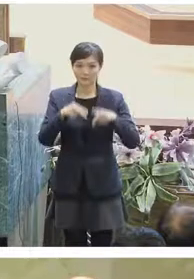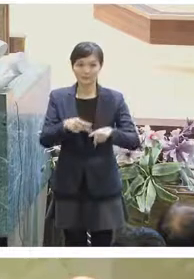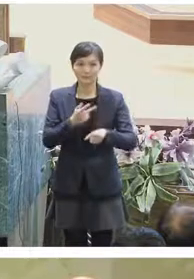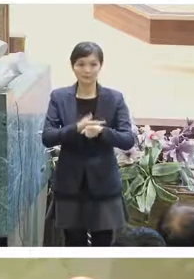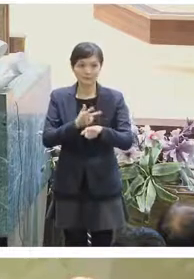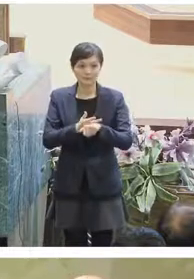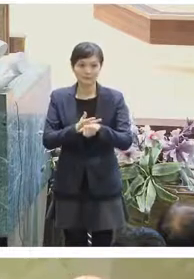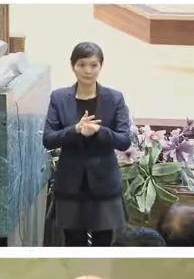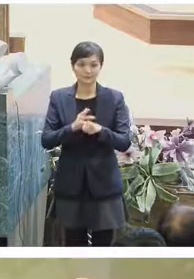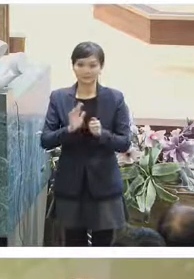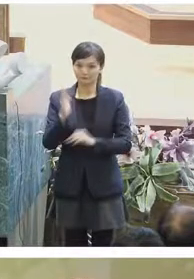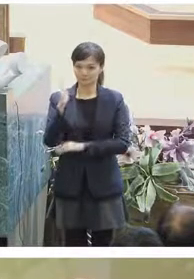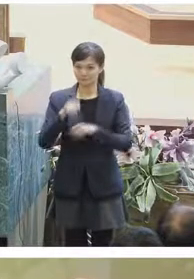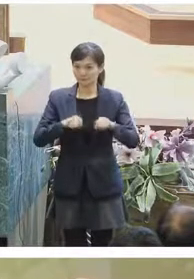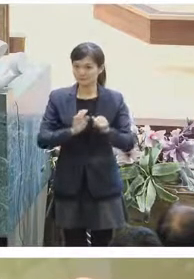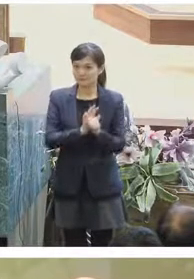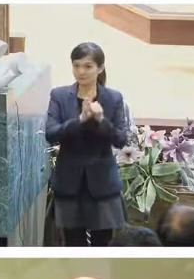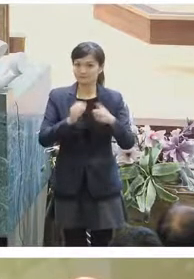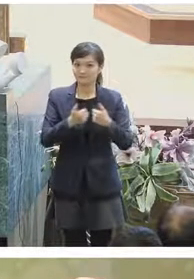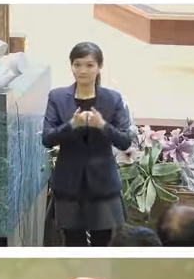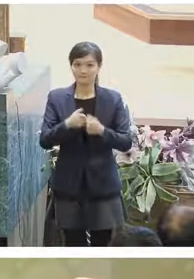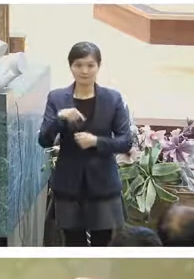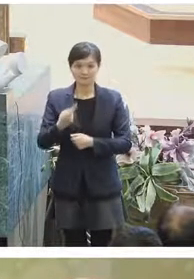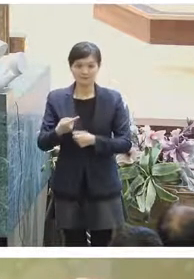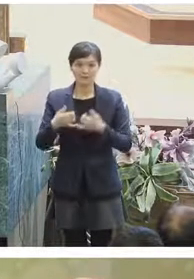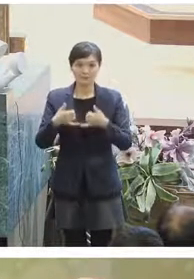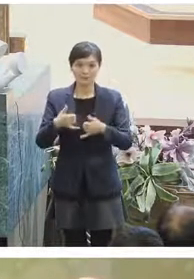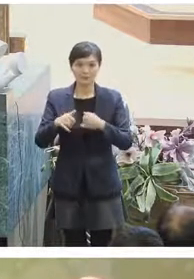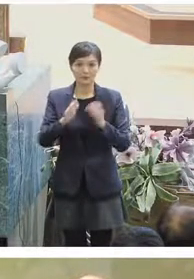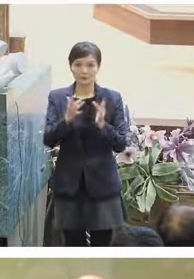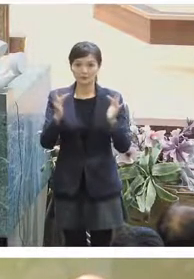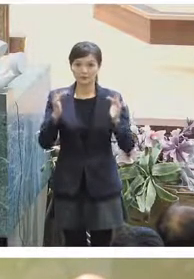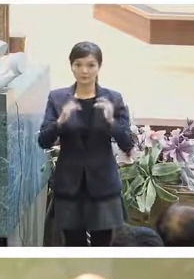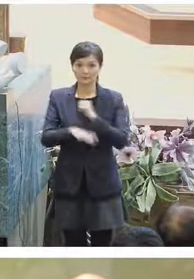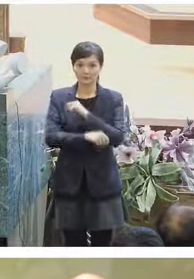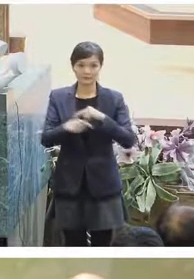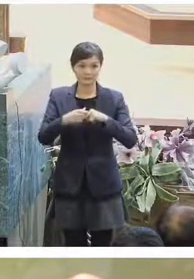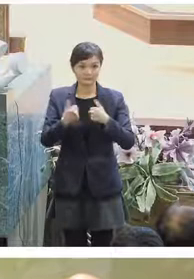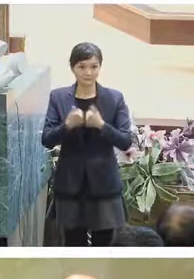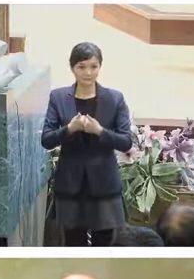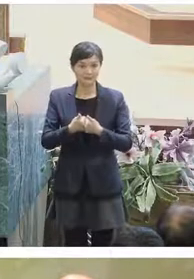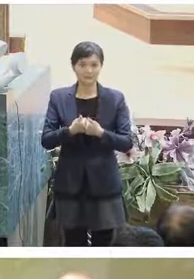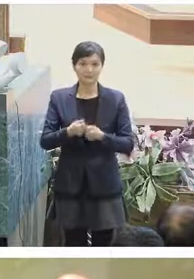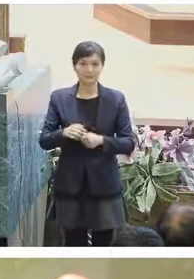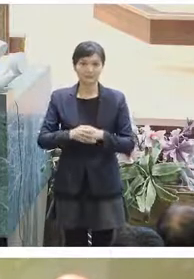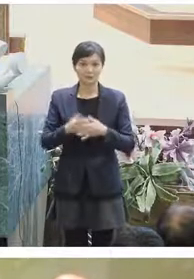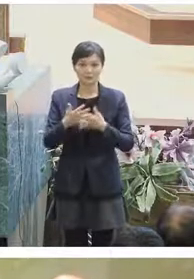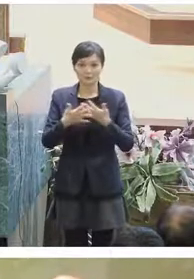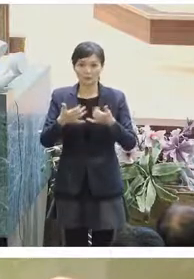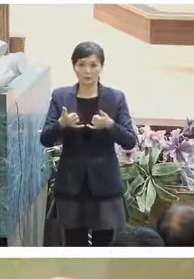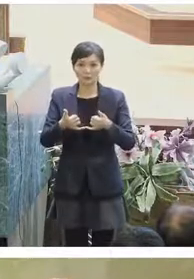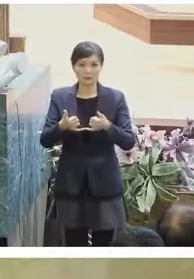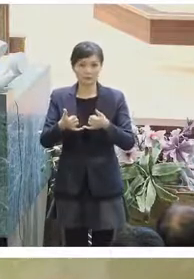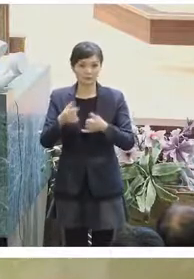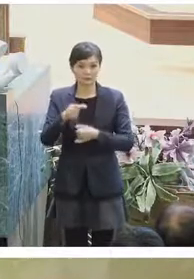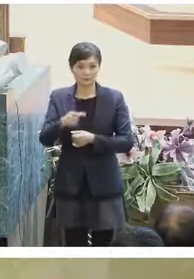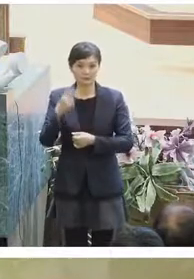政策协进会、优生研究基金会、IORG、国家发展基金